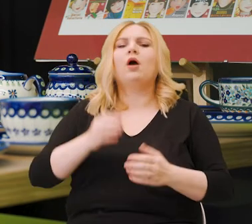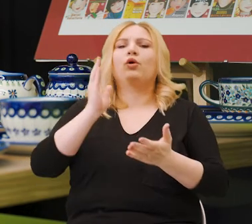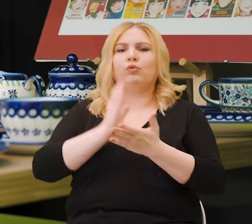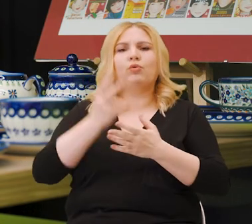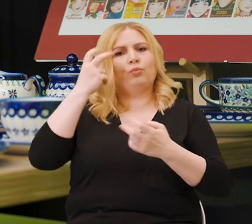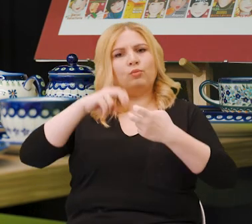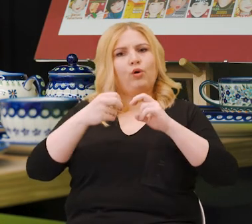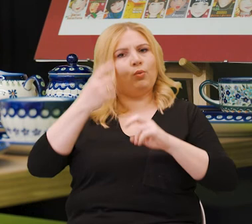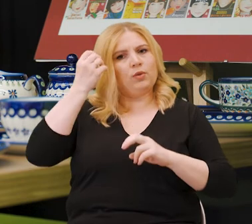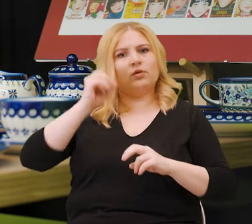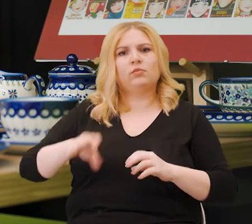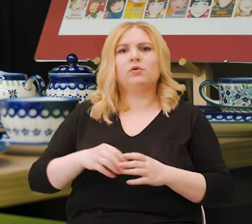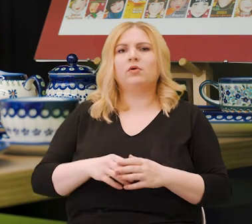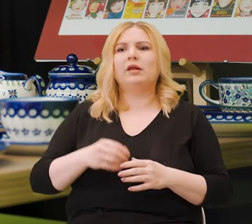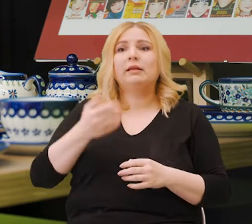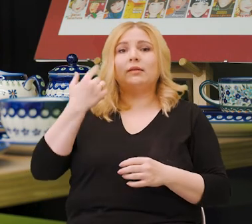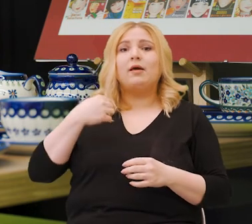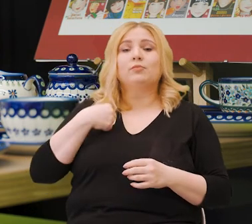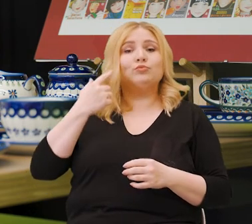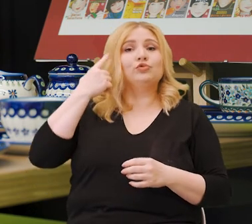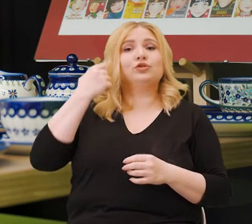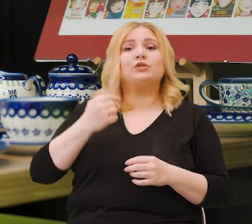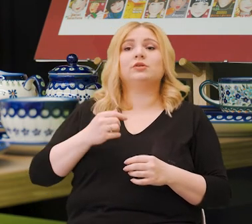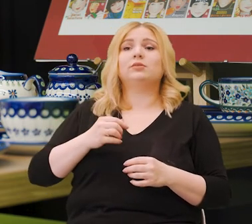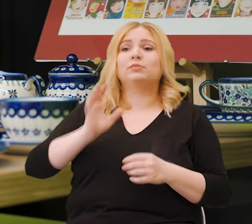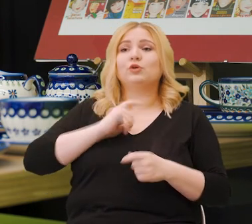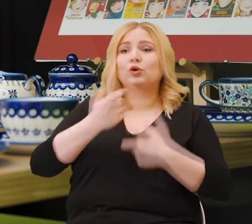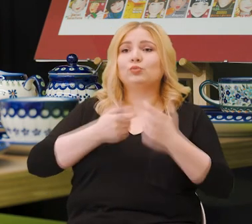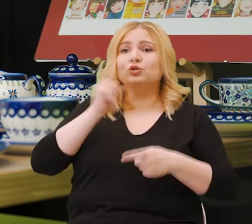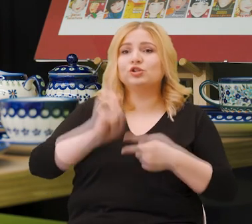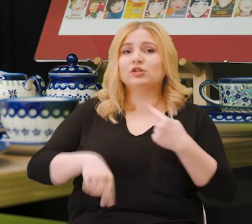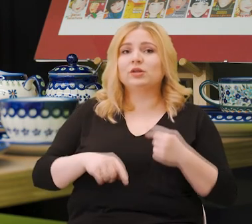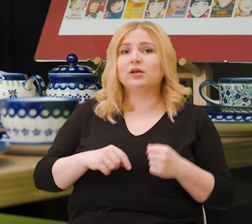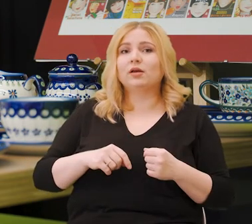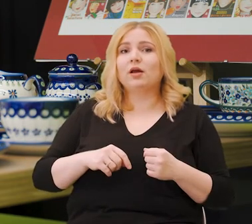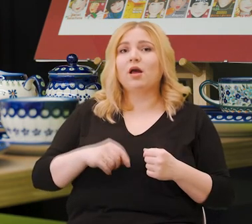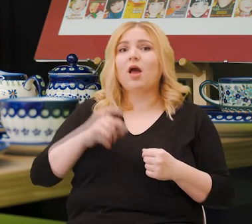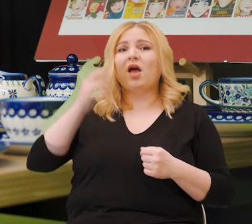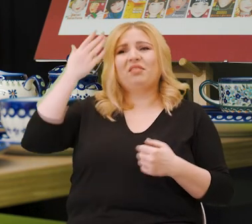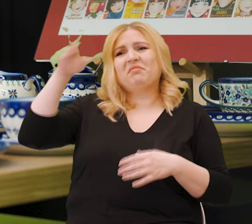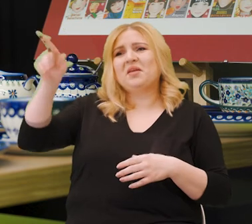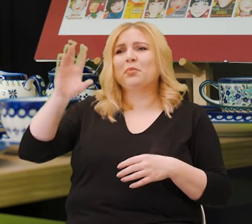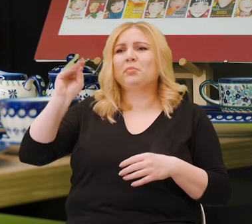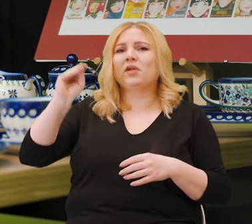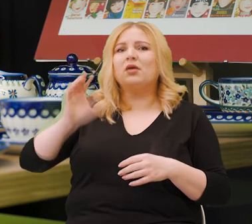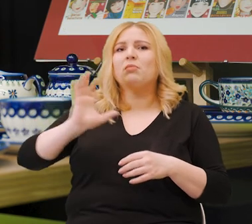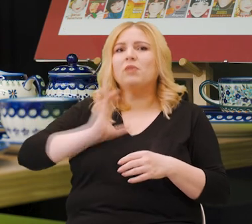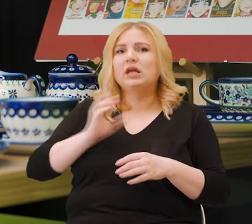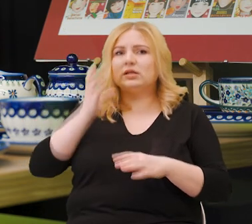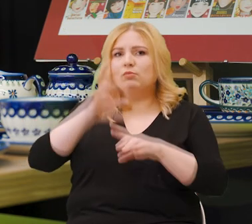tej okazji przyznaję się wreszcie do tego nowego występku. Nieznany pies pogryzł jej